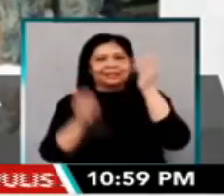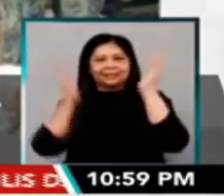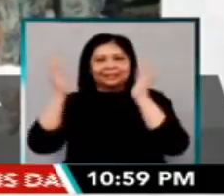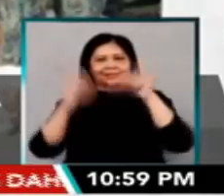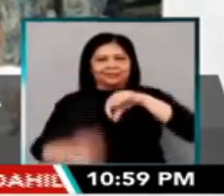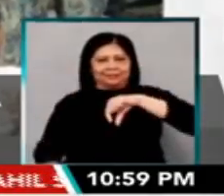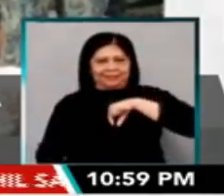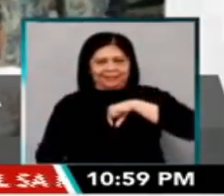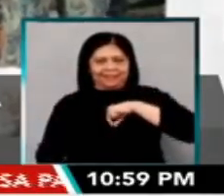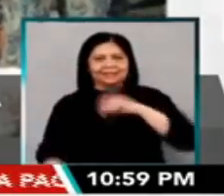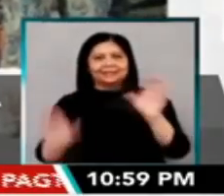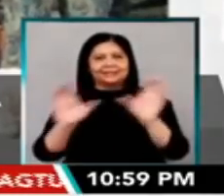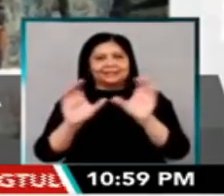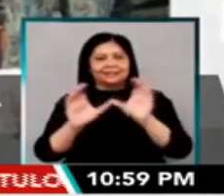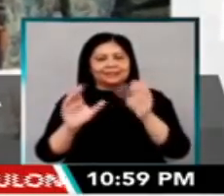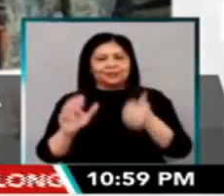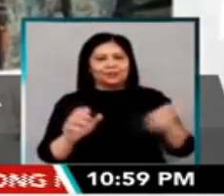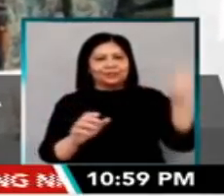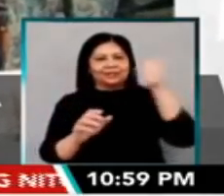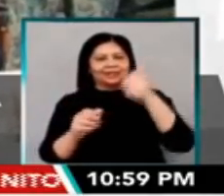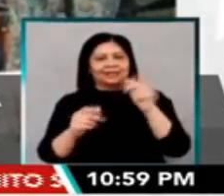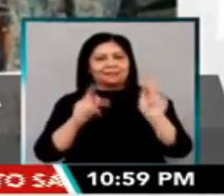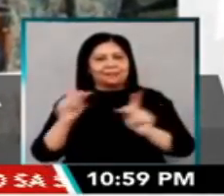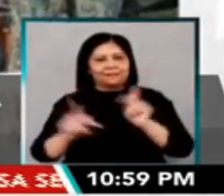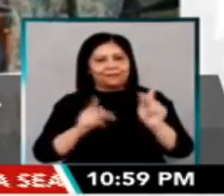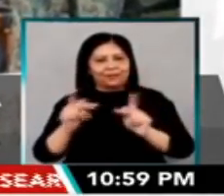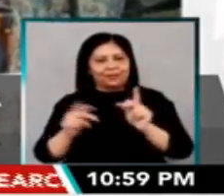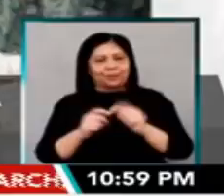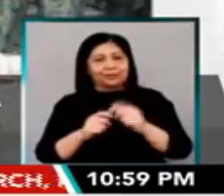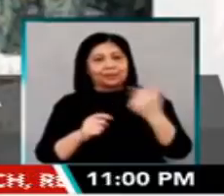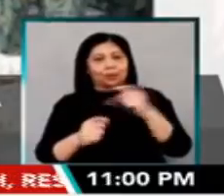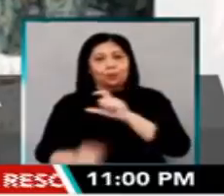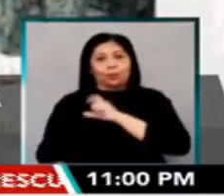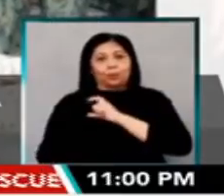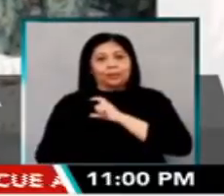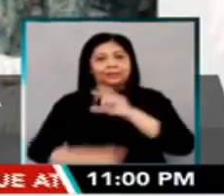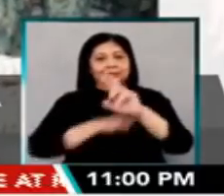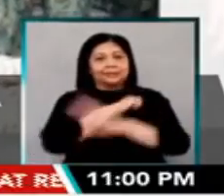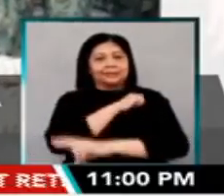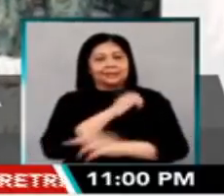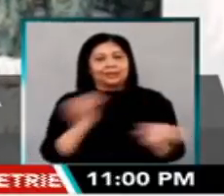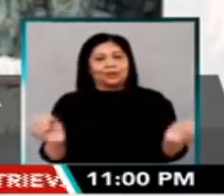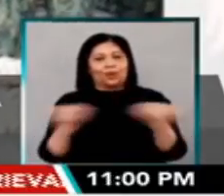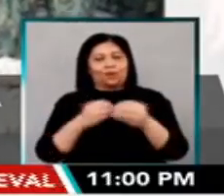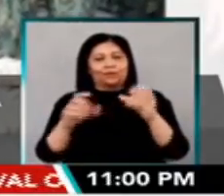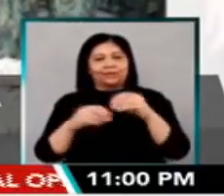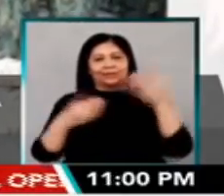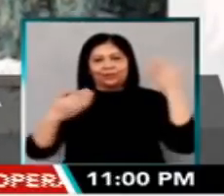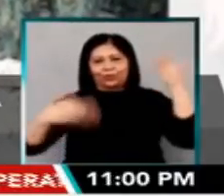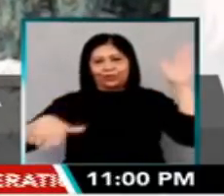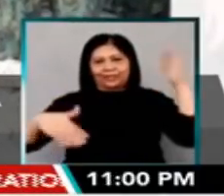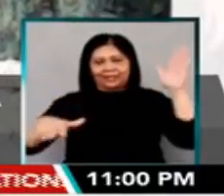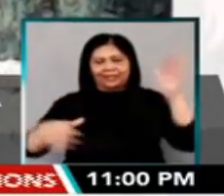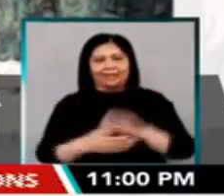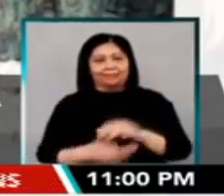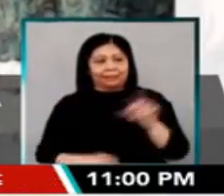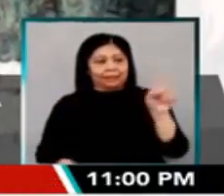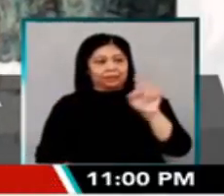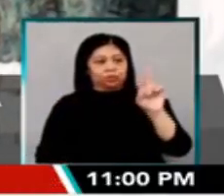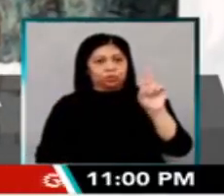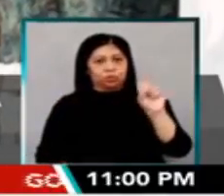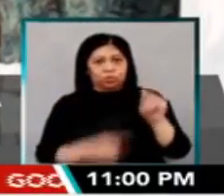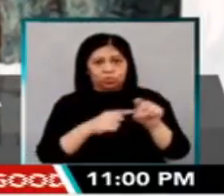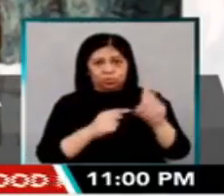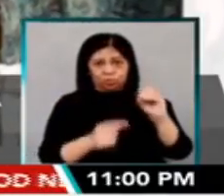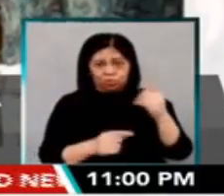Certificate for Outstanding Performance ng Police Regional Office Cordillera. Si Zeus ay inabuso at pinabayaan